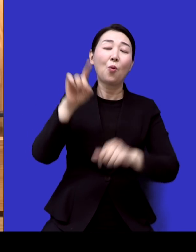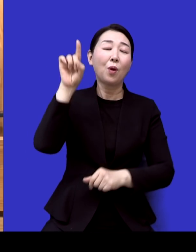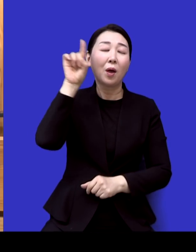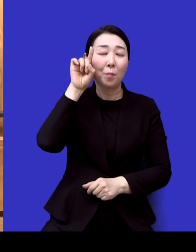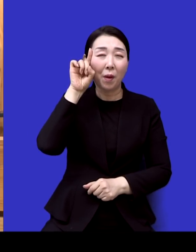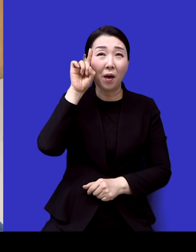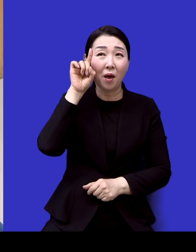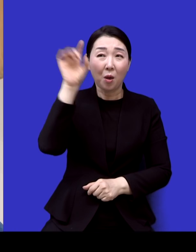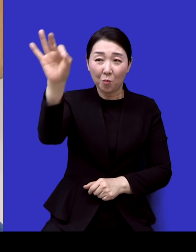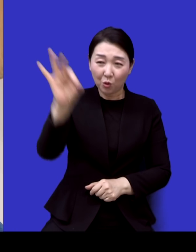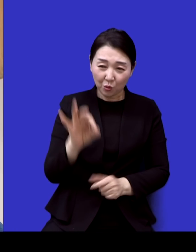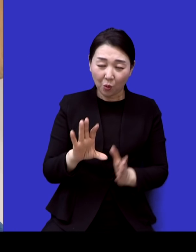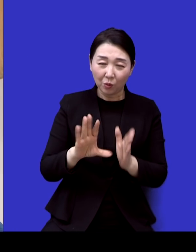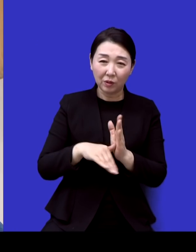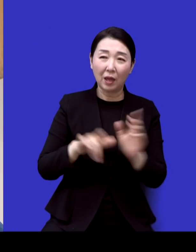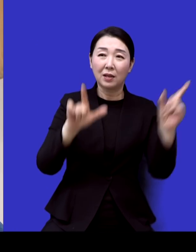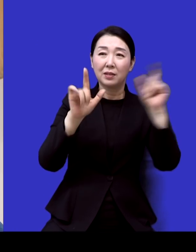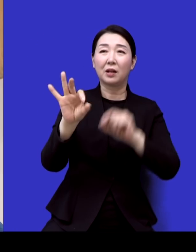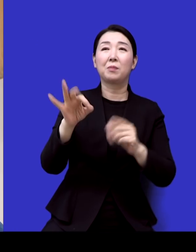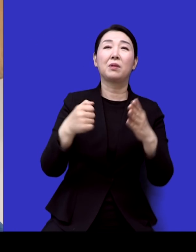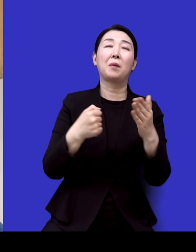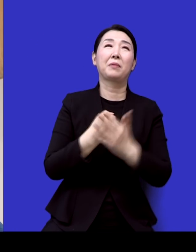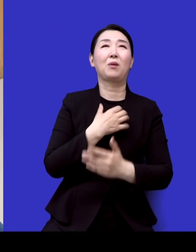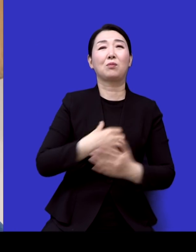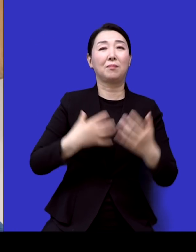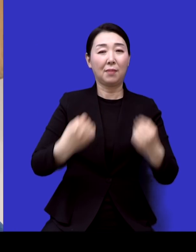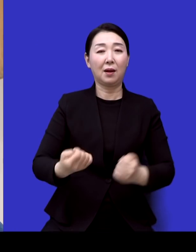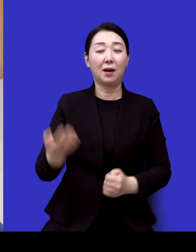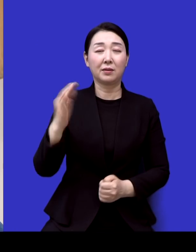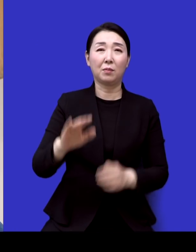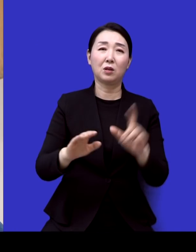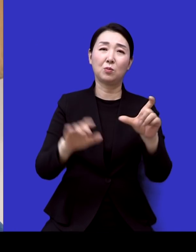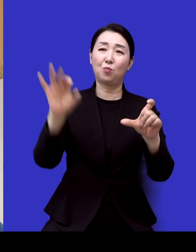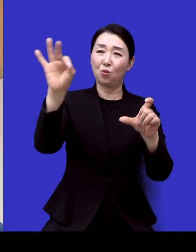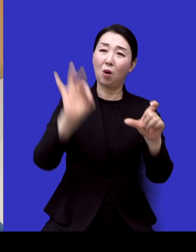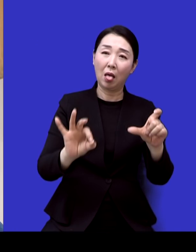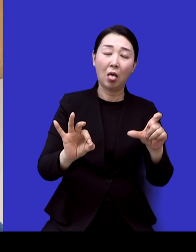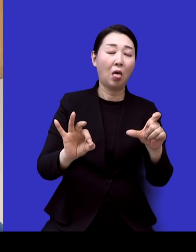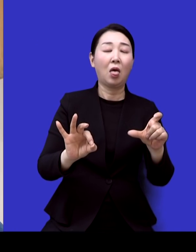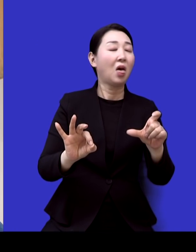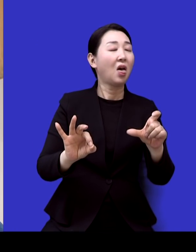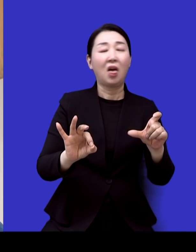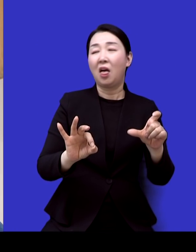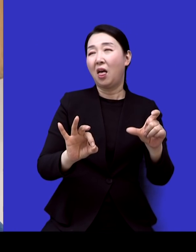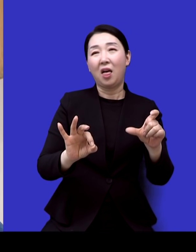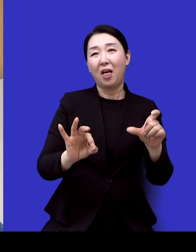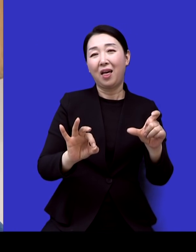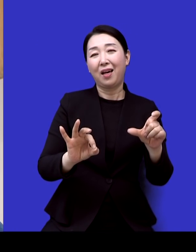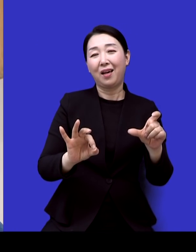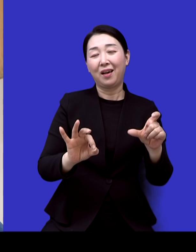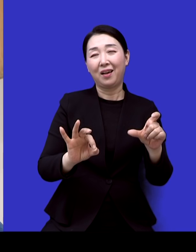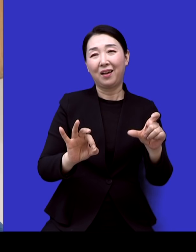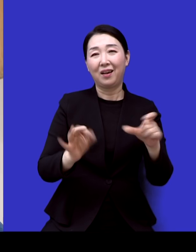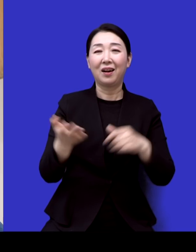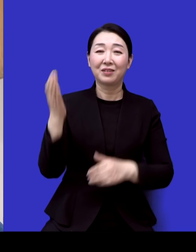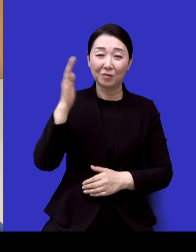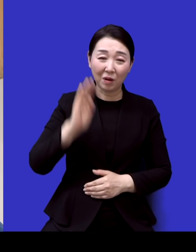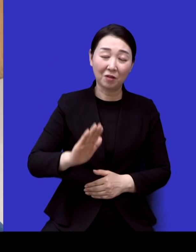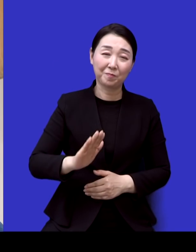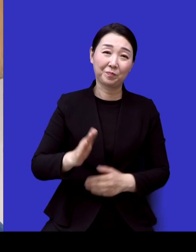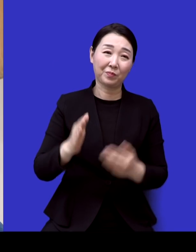걱정해야 그렇죠, 되는 그렇죠. 상황인데 15%는 사실 말이 안 됐죠. 예. 그래도 어떻게든 해보려고 대학원